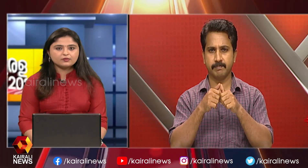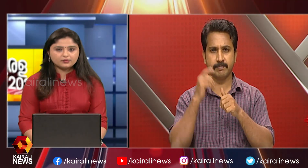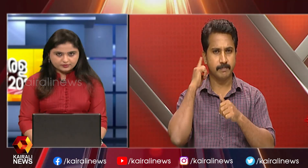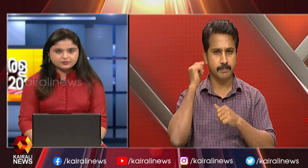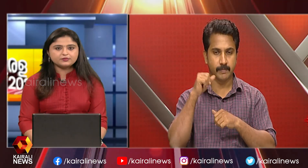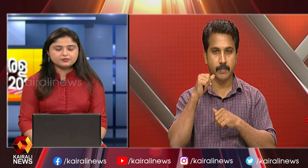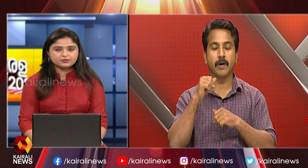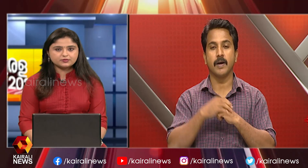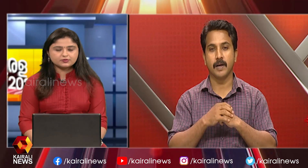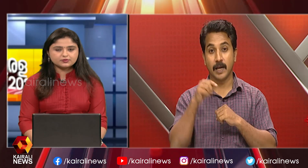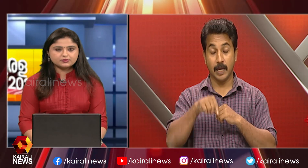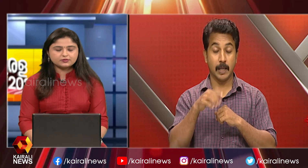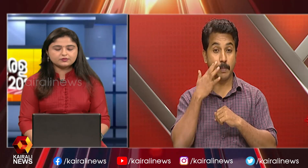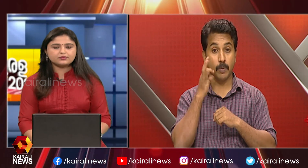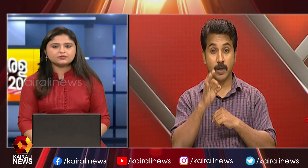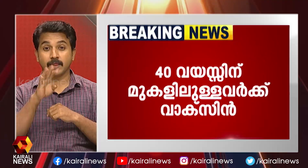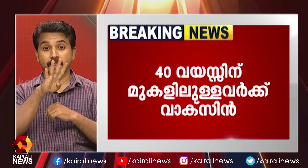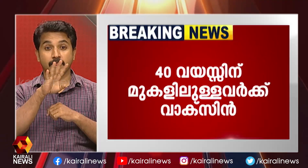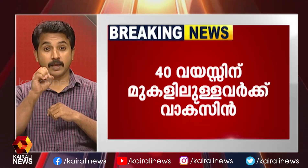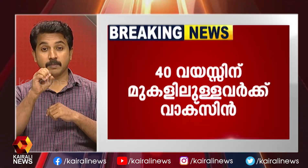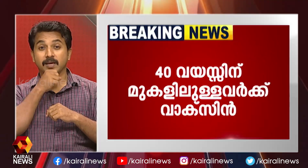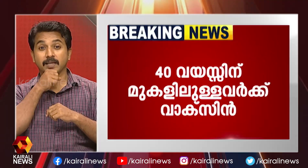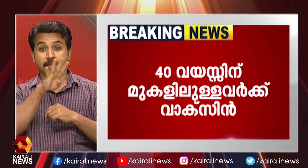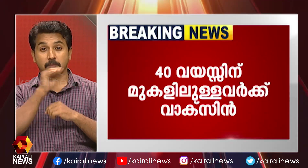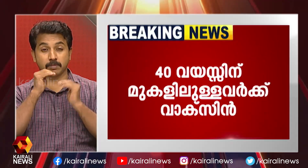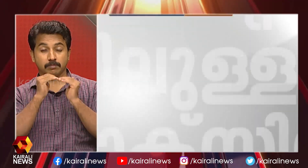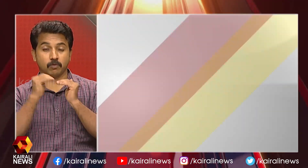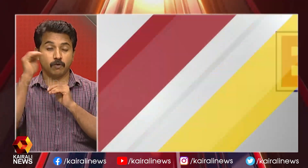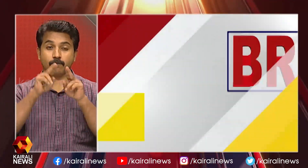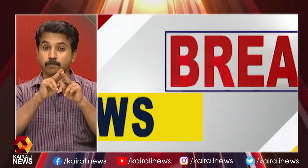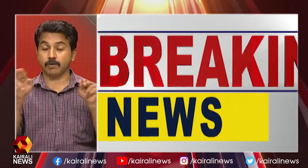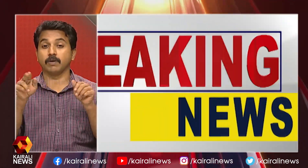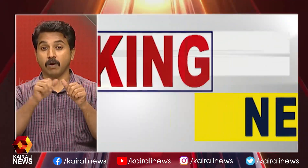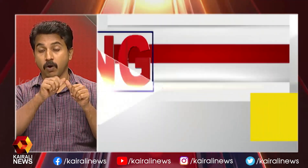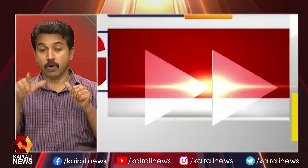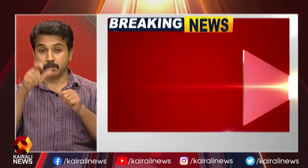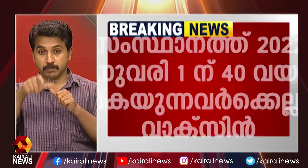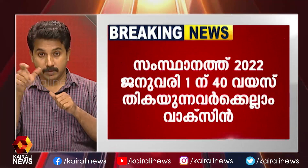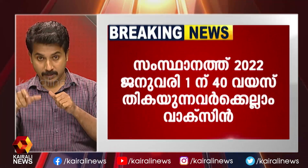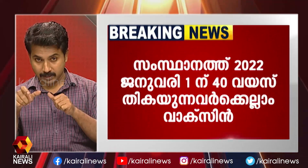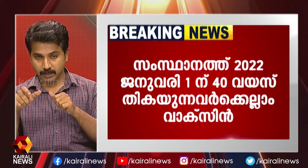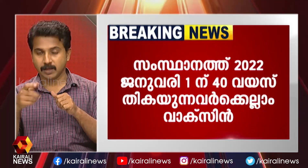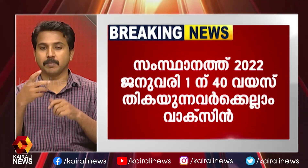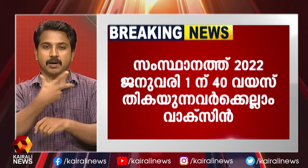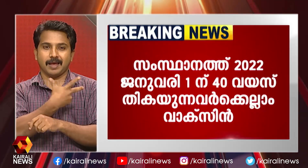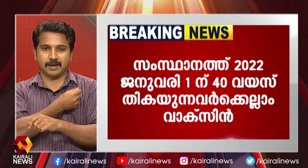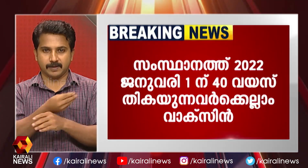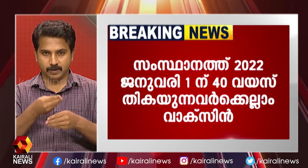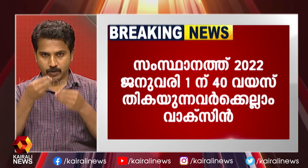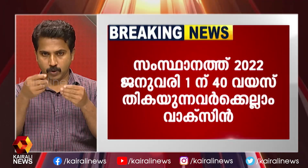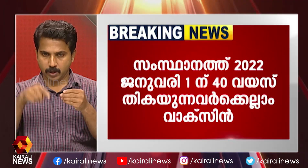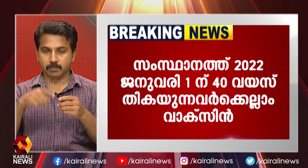പ്രിയ, പ്രധാനമായും 40 വയസ്സിന് മുകളിൽ പ്രായമുള്ള എല്ലാവർക്കും വാക്സിനേഷൻ അതിന് മുൻഗണനാക്രമം വേണ്ട എന്നുള്ളതാണ് ഇപ്പോൾ